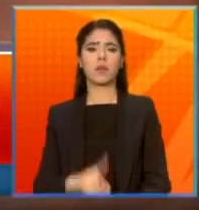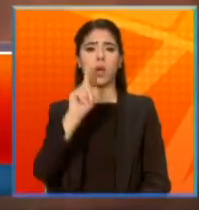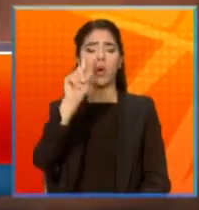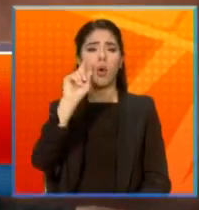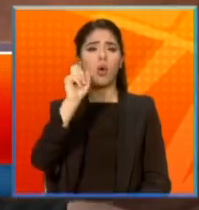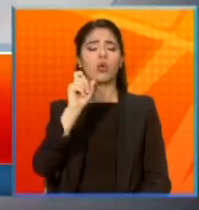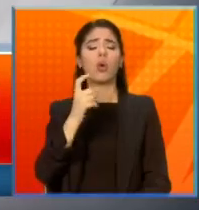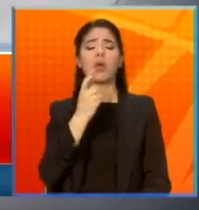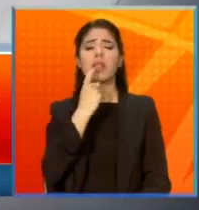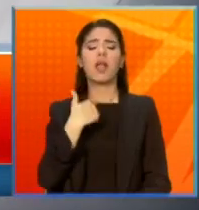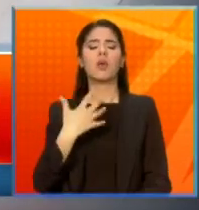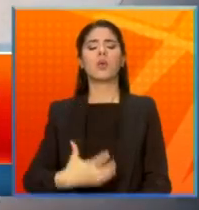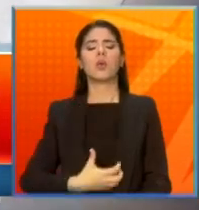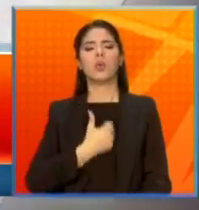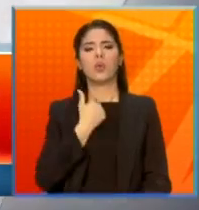Senedir çok